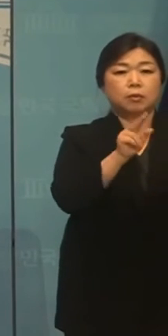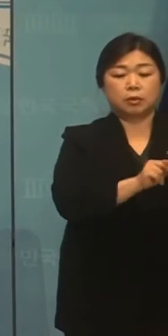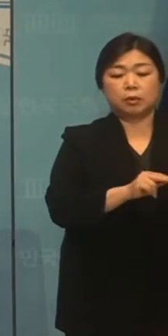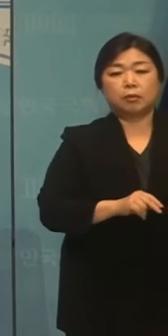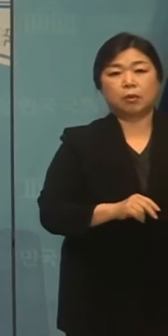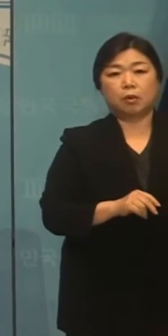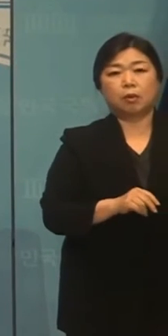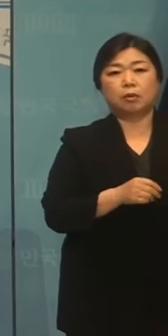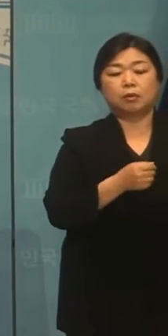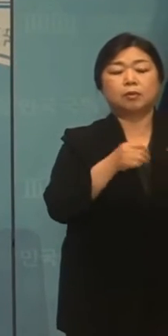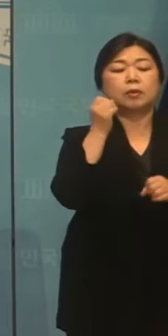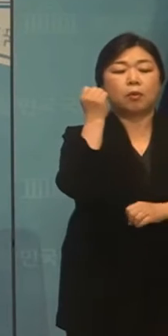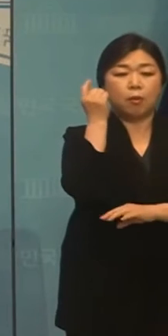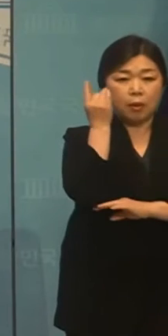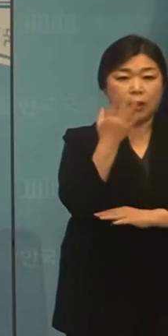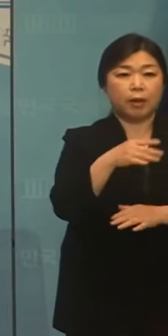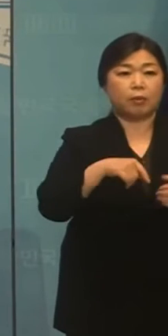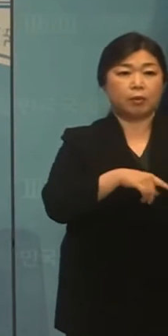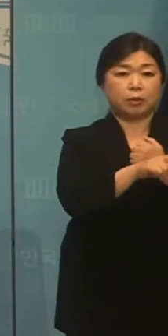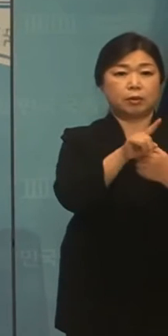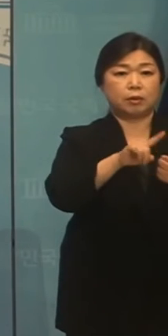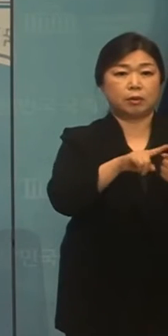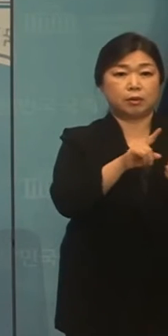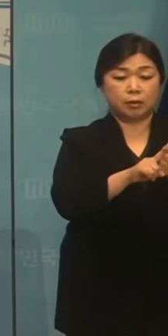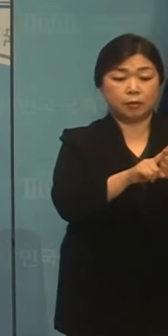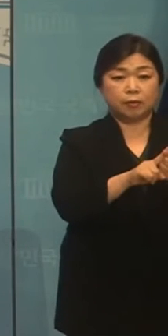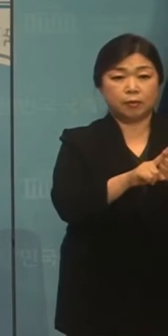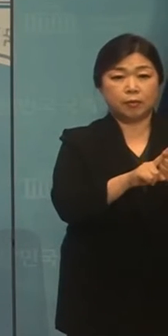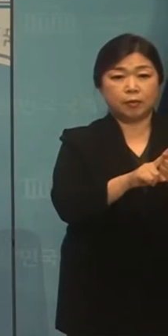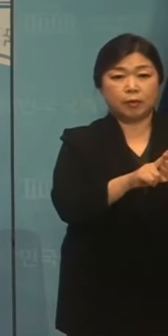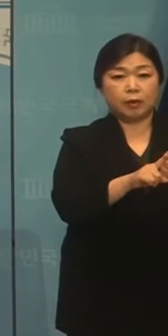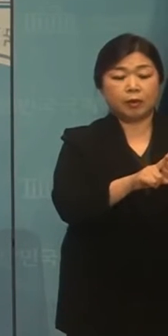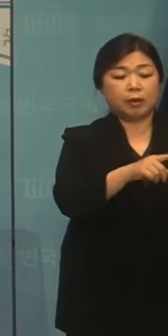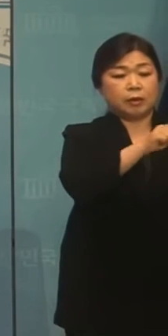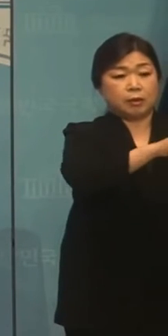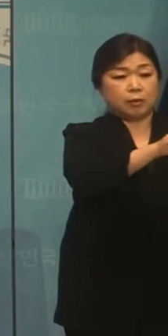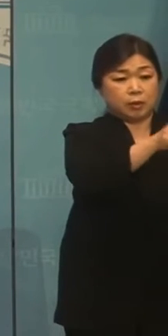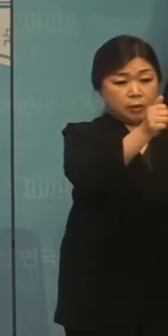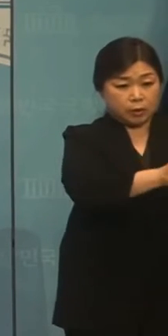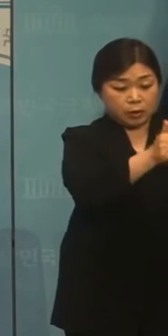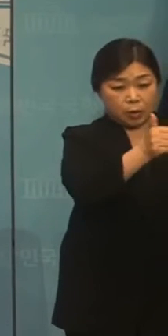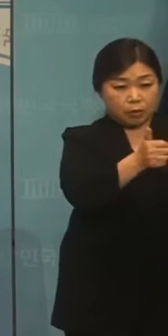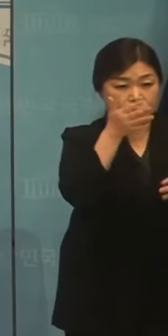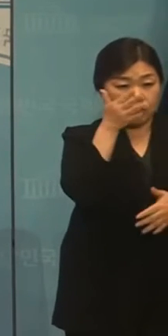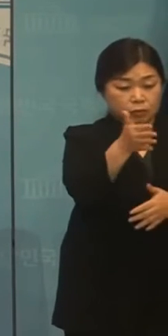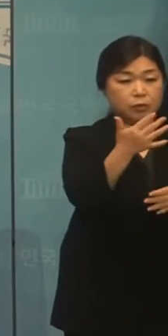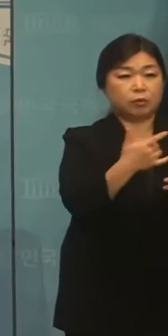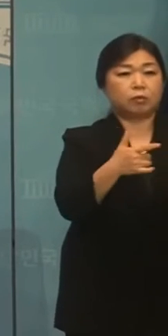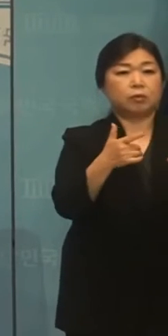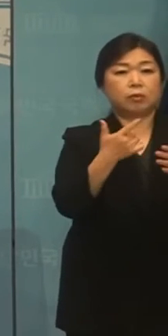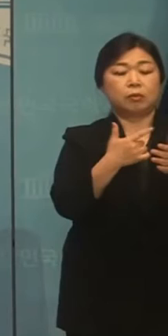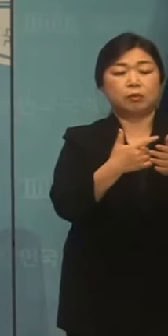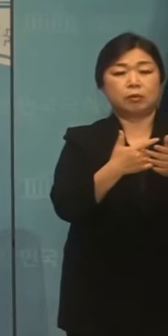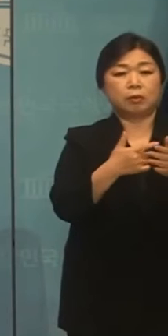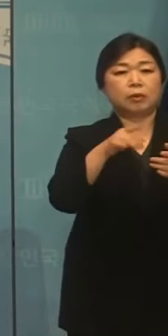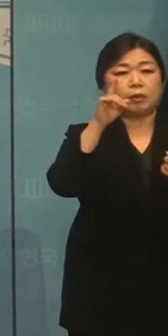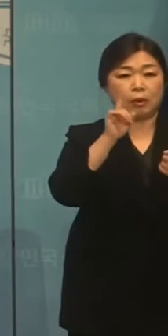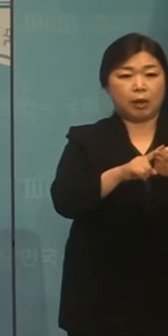주요 원인인 지필공사 방식의 입학시험을